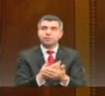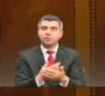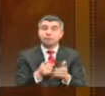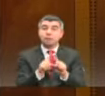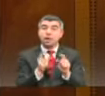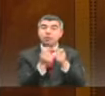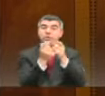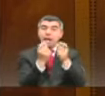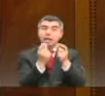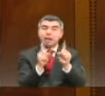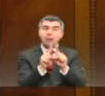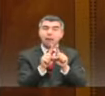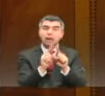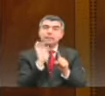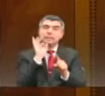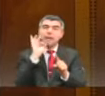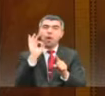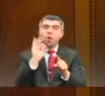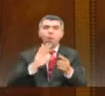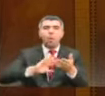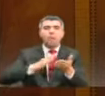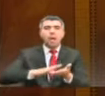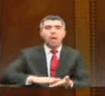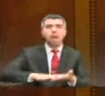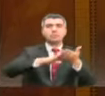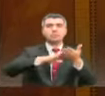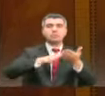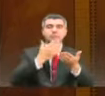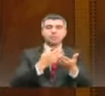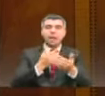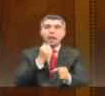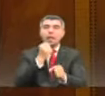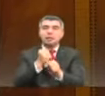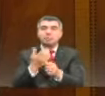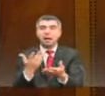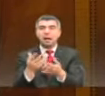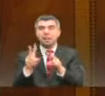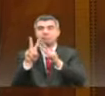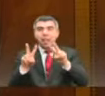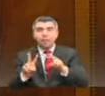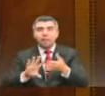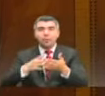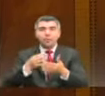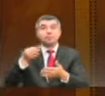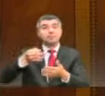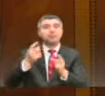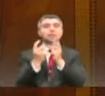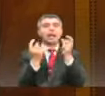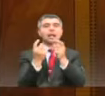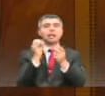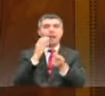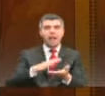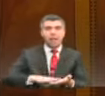والمقاولة هي المنتجة للثروة، المقاولة هي المنتجة أساسا للتشغيل. هذا وعيا